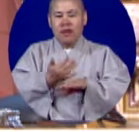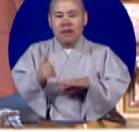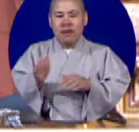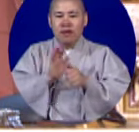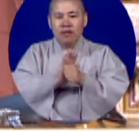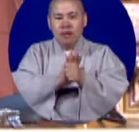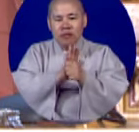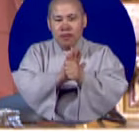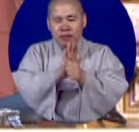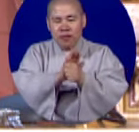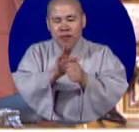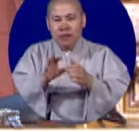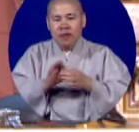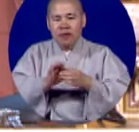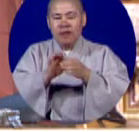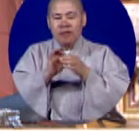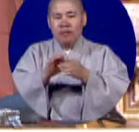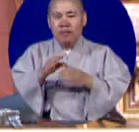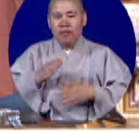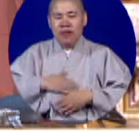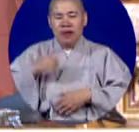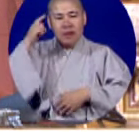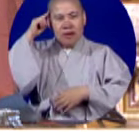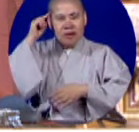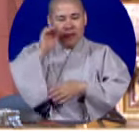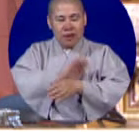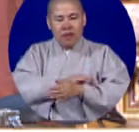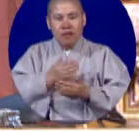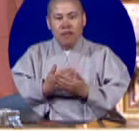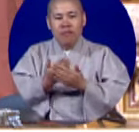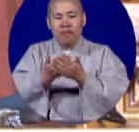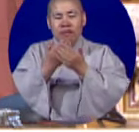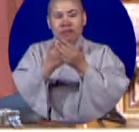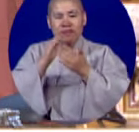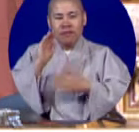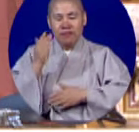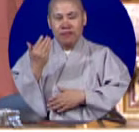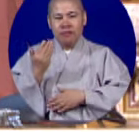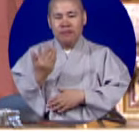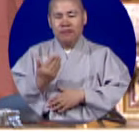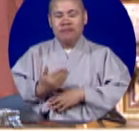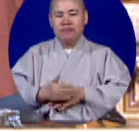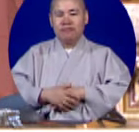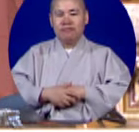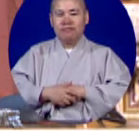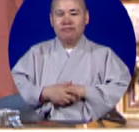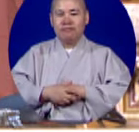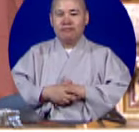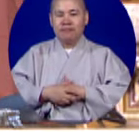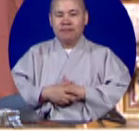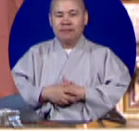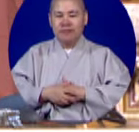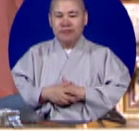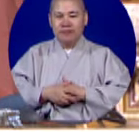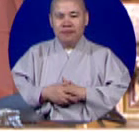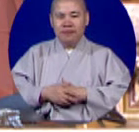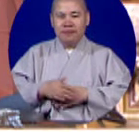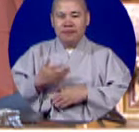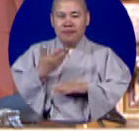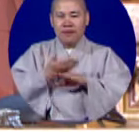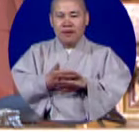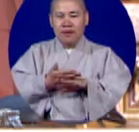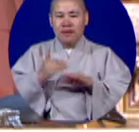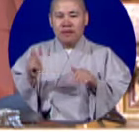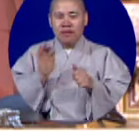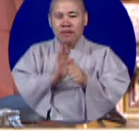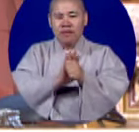돕는 것을 통해서 나의 지혜가 향상돼요. 그러니까 남을 돕는 게